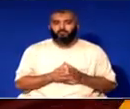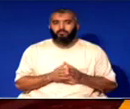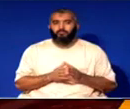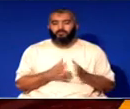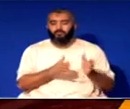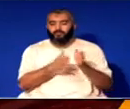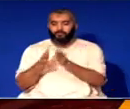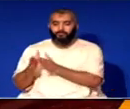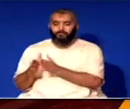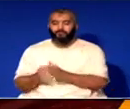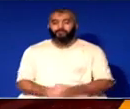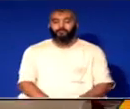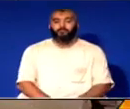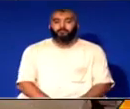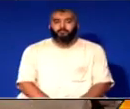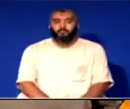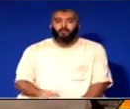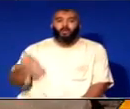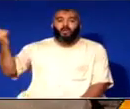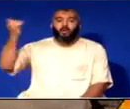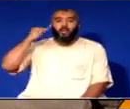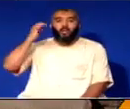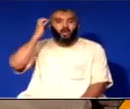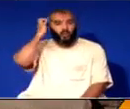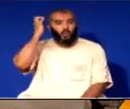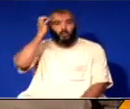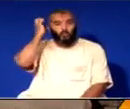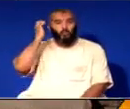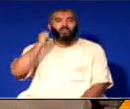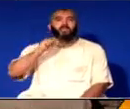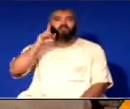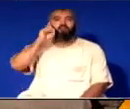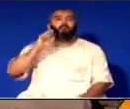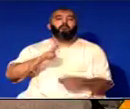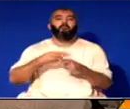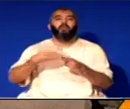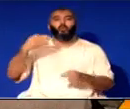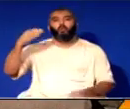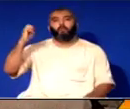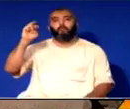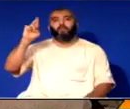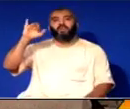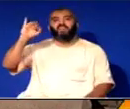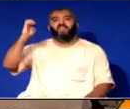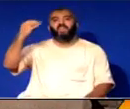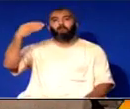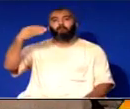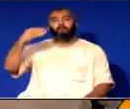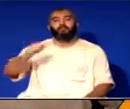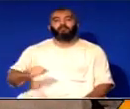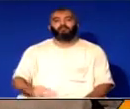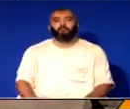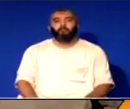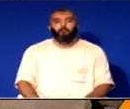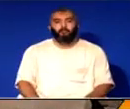مكالمات في أخرى؟ مريم من قسنطينة، السلام عليكم ورحمة الله تعالى وبركاته. أهلا وسهلا